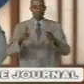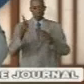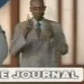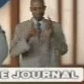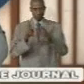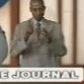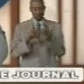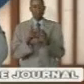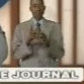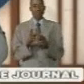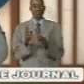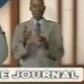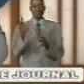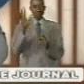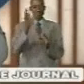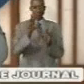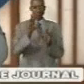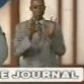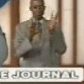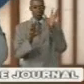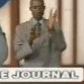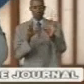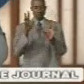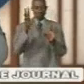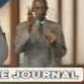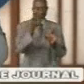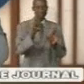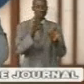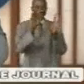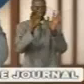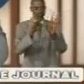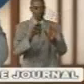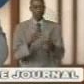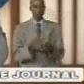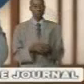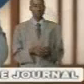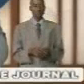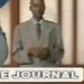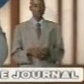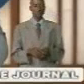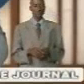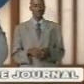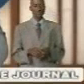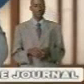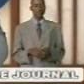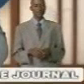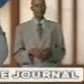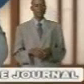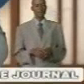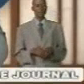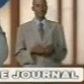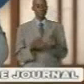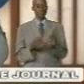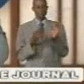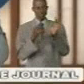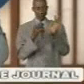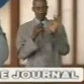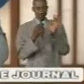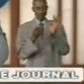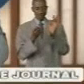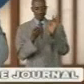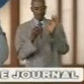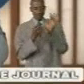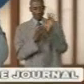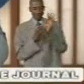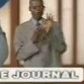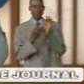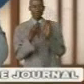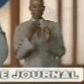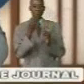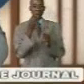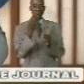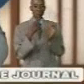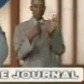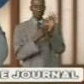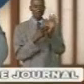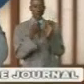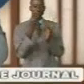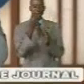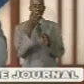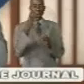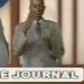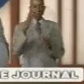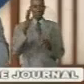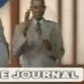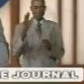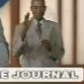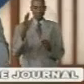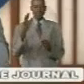de presse, les diffuseurs hôtes et installations, 6h30, 7h45, des délégués et invités officiels